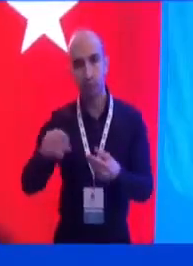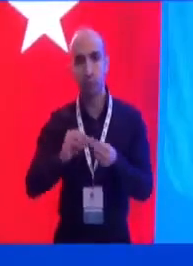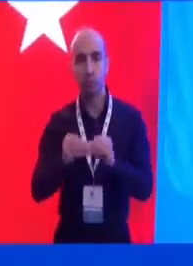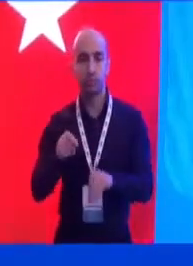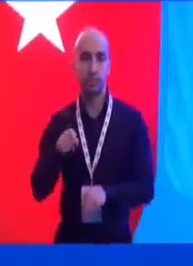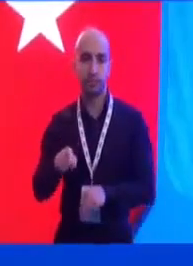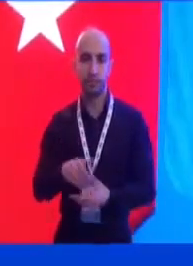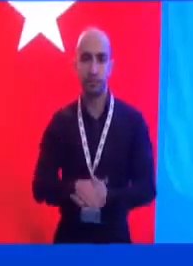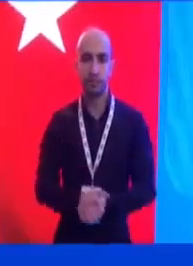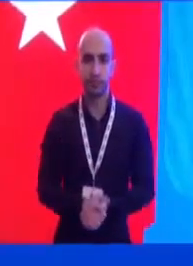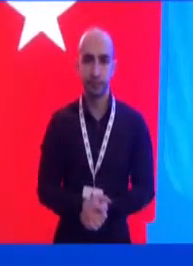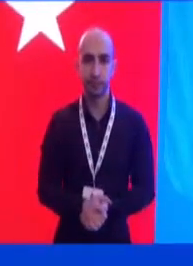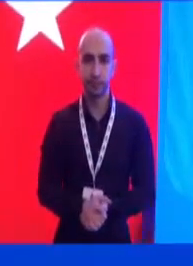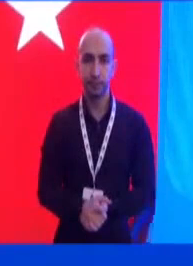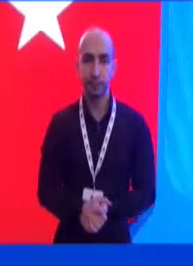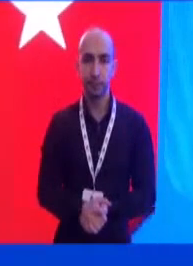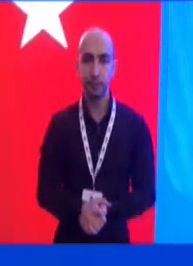Değerli dostlar,